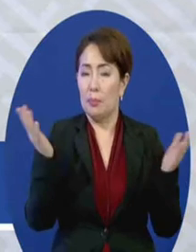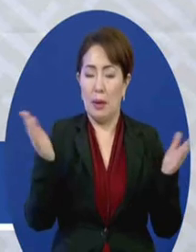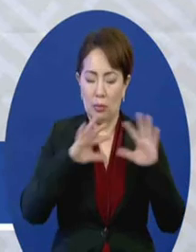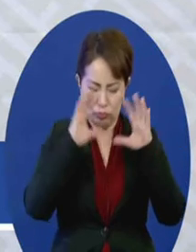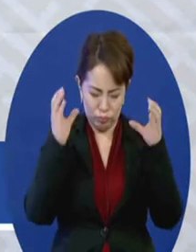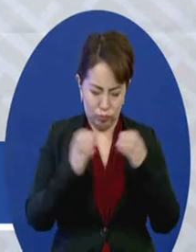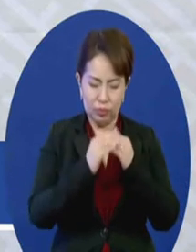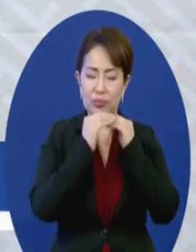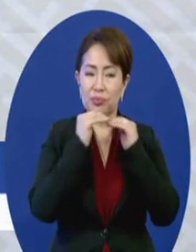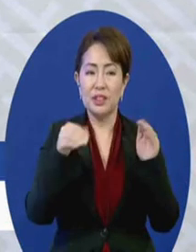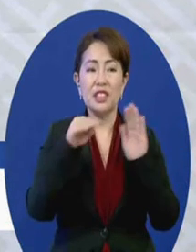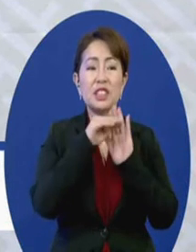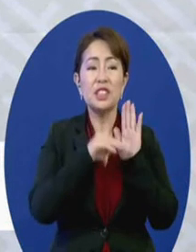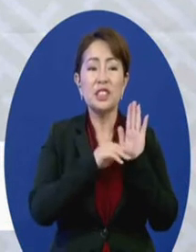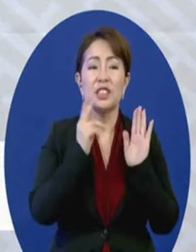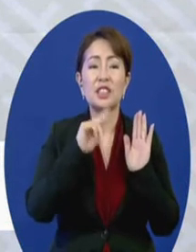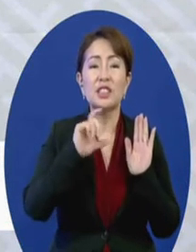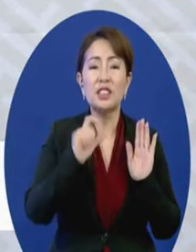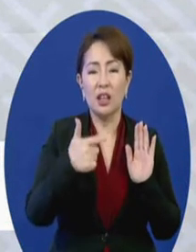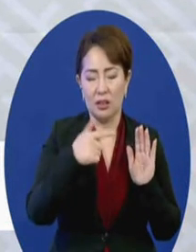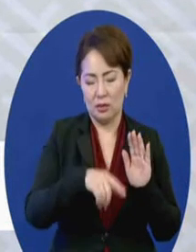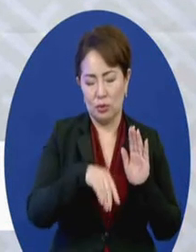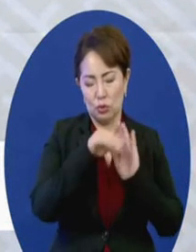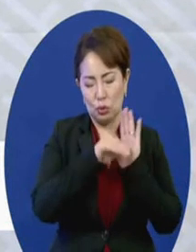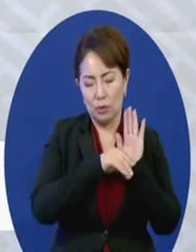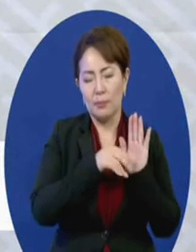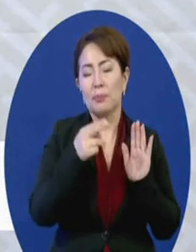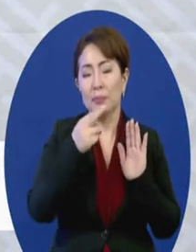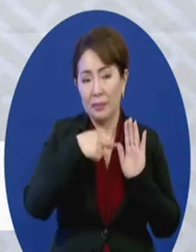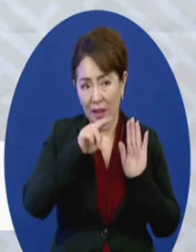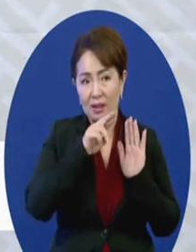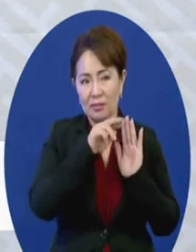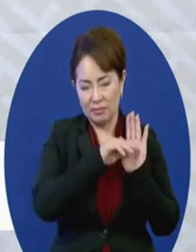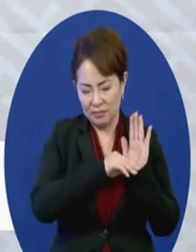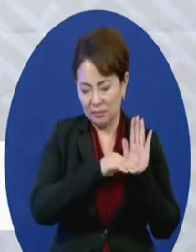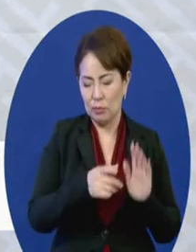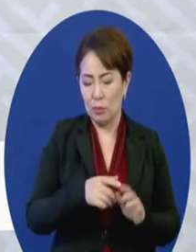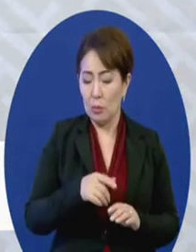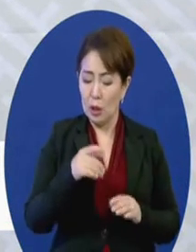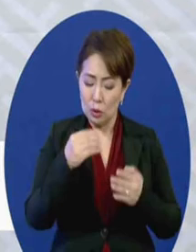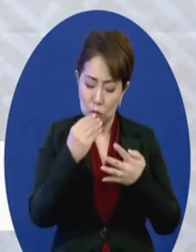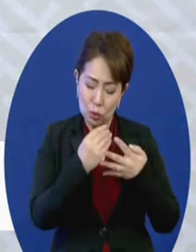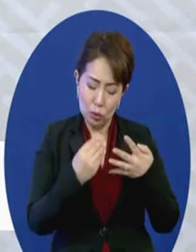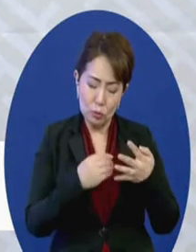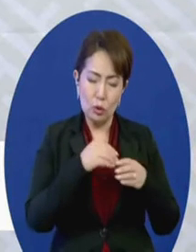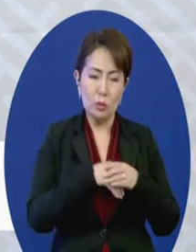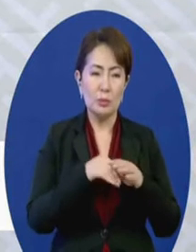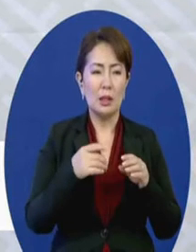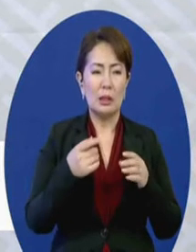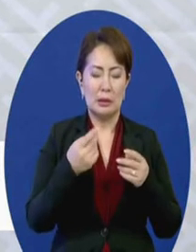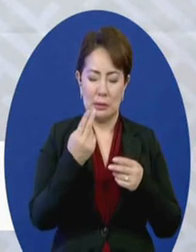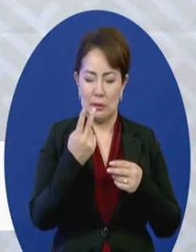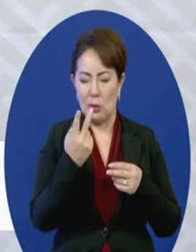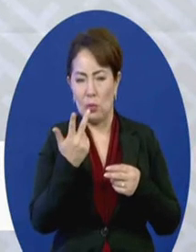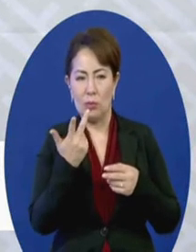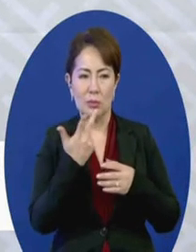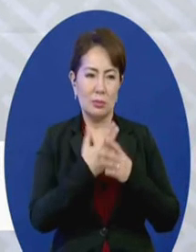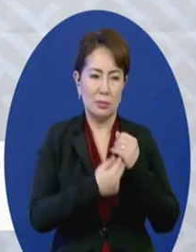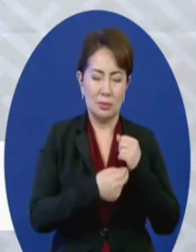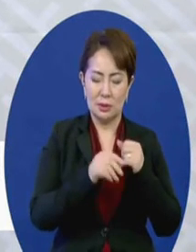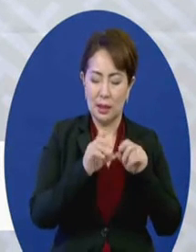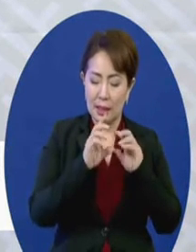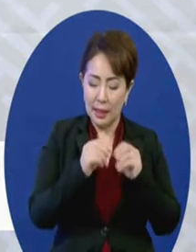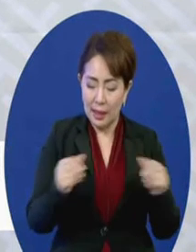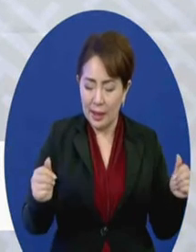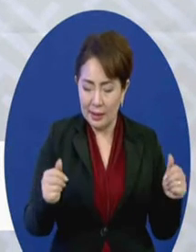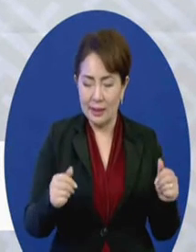дэг л гэсэн. Энэ хуулинд ямар өөрчлөлт оруулах вэ гэдэг тал дээр их олон зүйлүүд овсон. Энэ давхардлыг арилгах ажиллагааг илт од